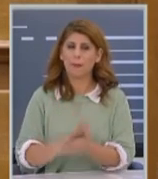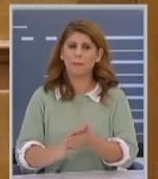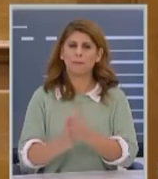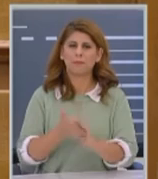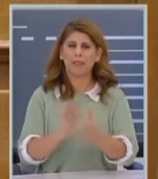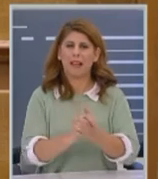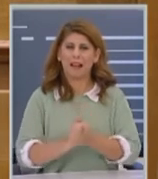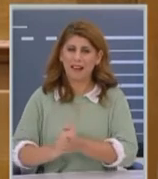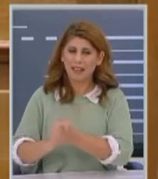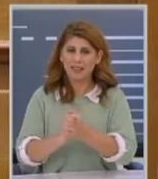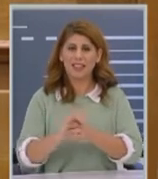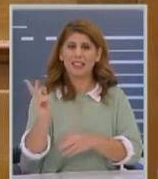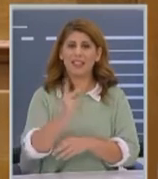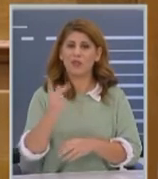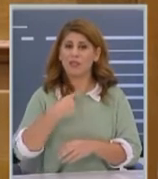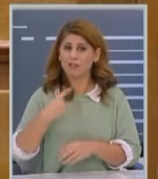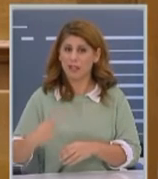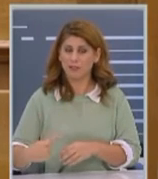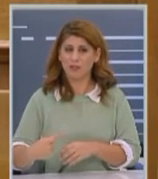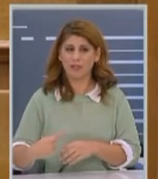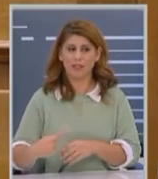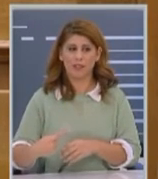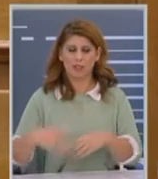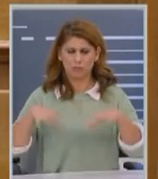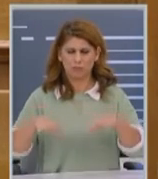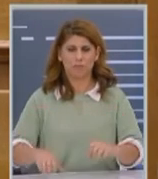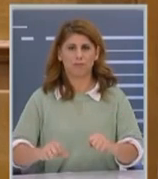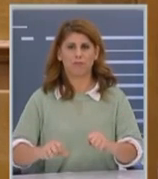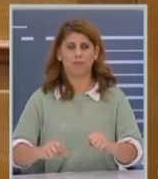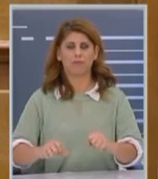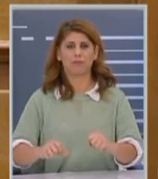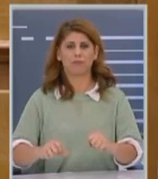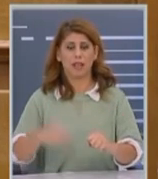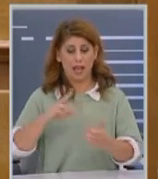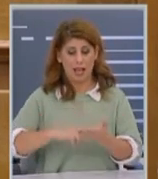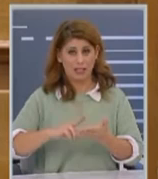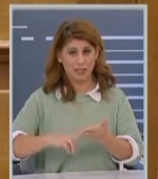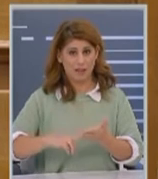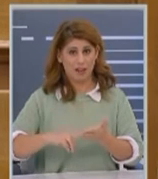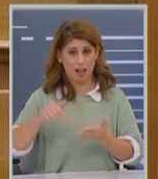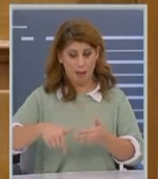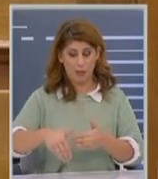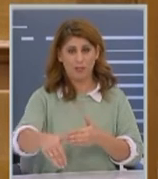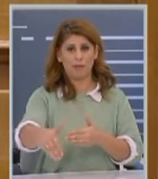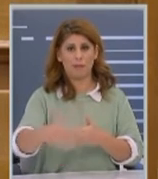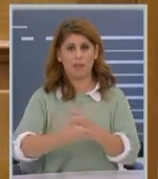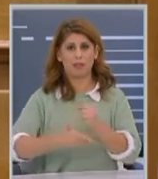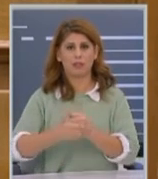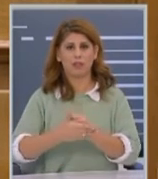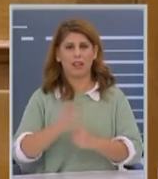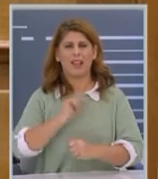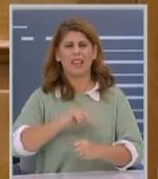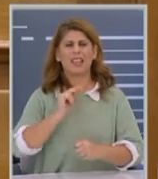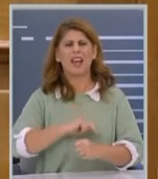η κοινωνική συμπεριφορά, κυρίαρχο δόγμα στην ασφάλιση από εδώ και πέρα της αγροτικής παραγωγής είναι η